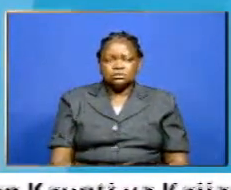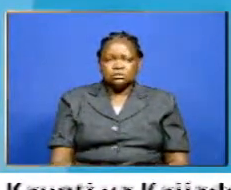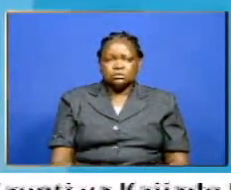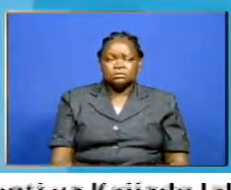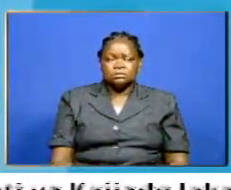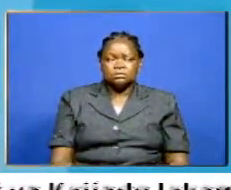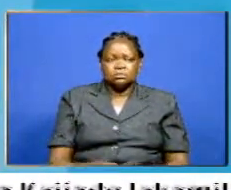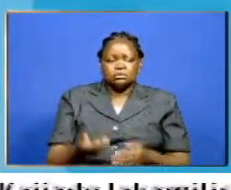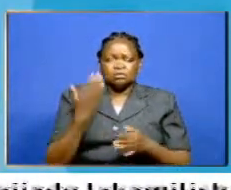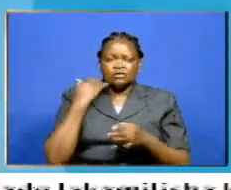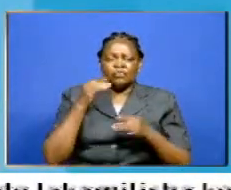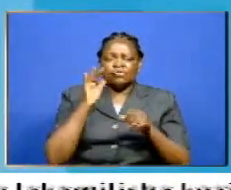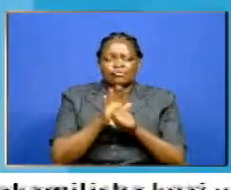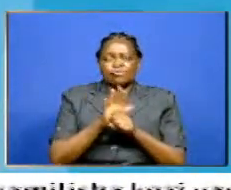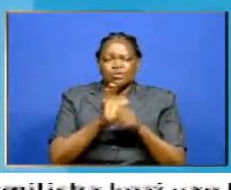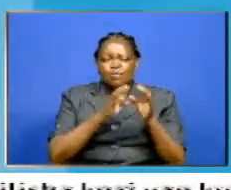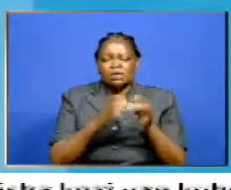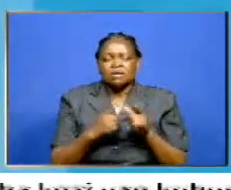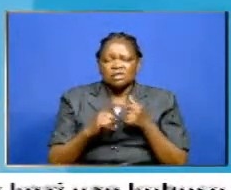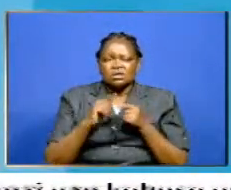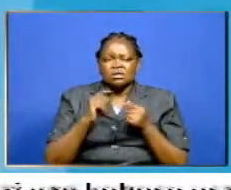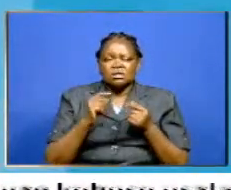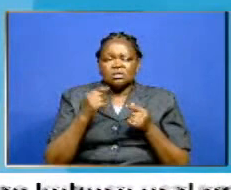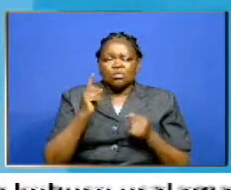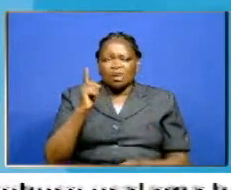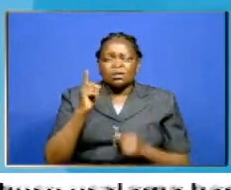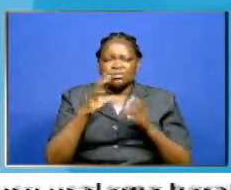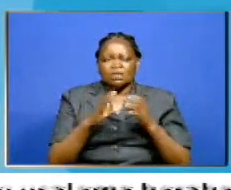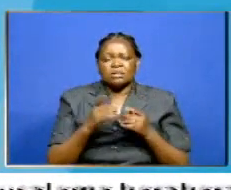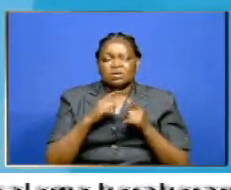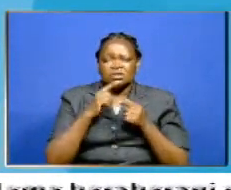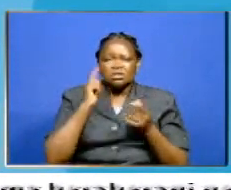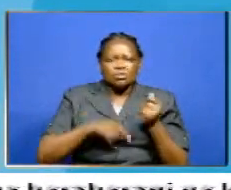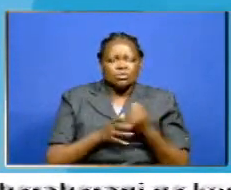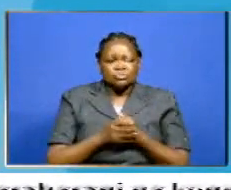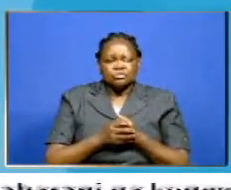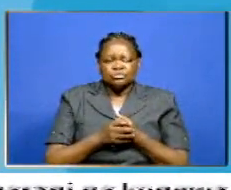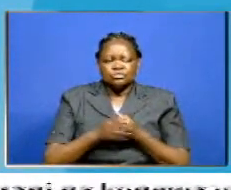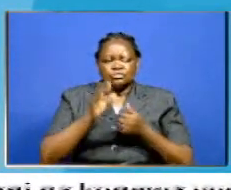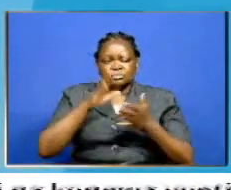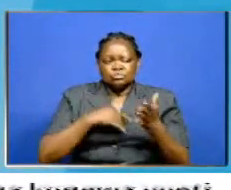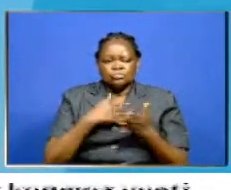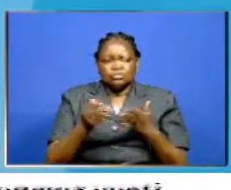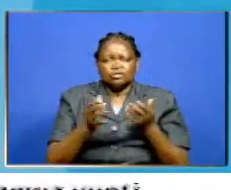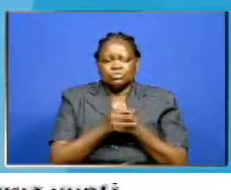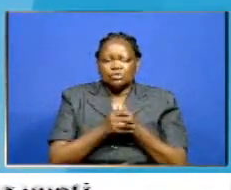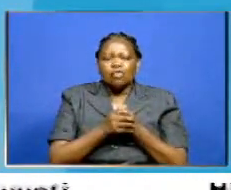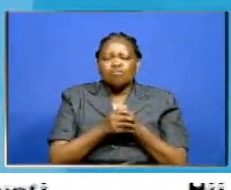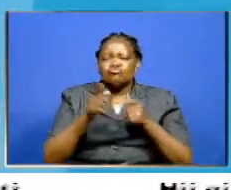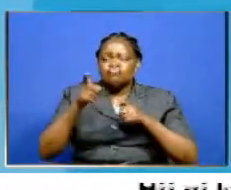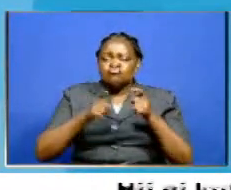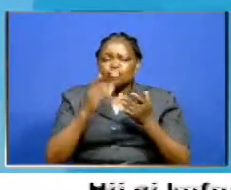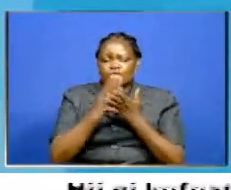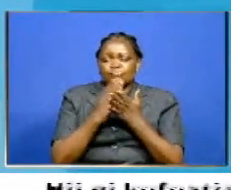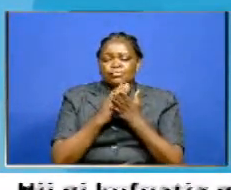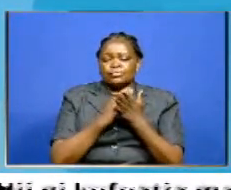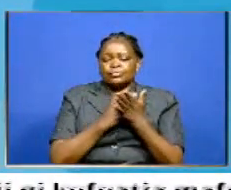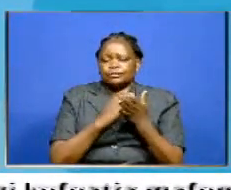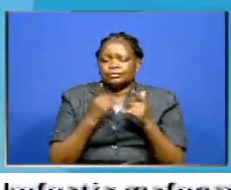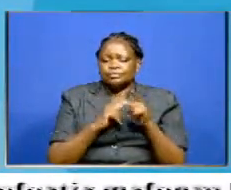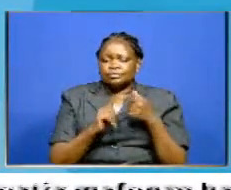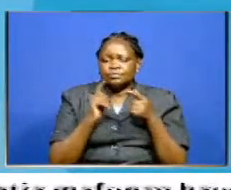party, wale wazungu walituletea huu mfumo ambao unaitwa structural adjustment programs SAPs, na